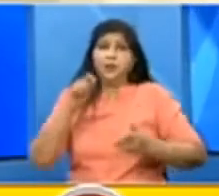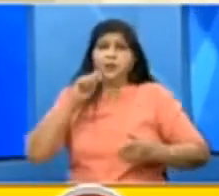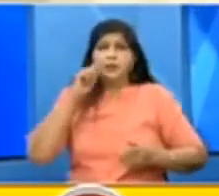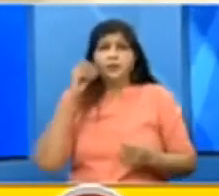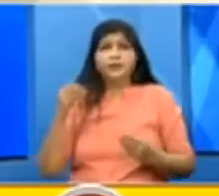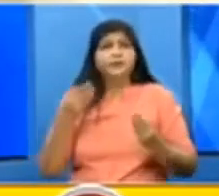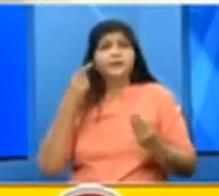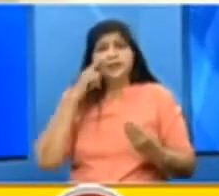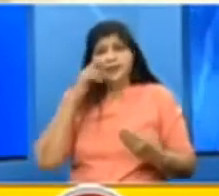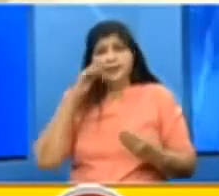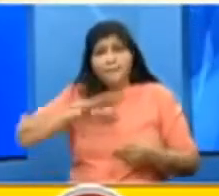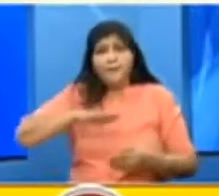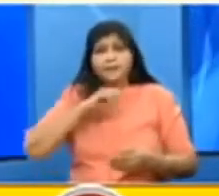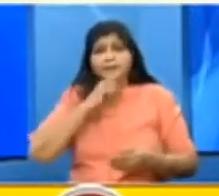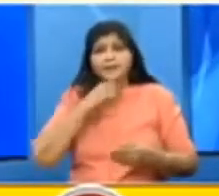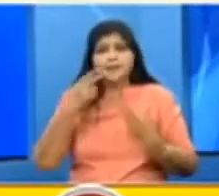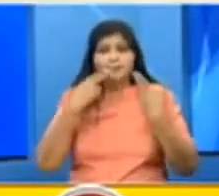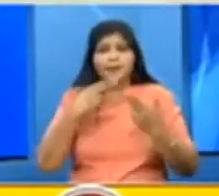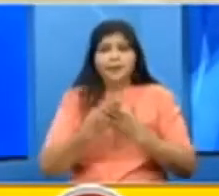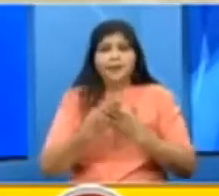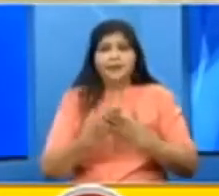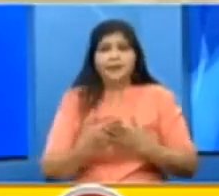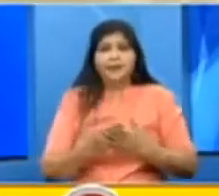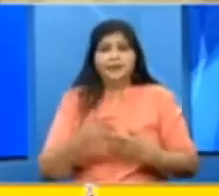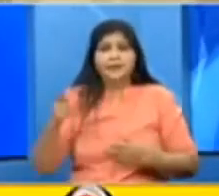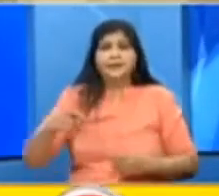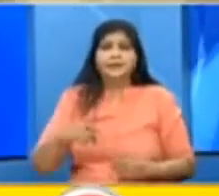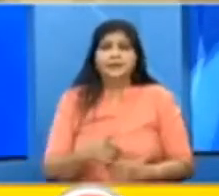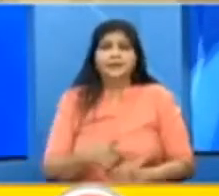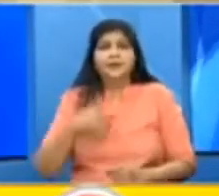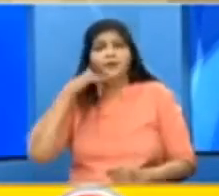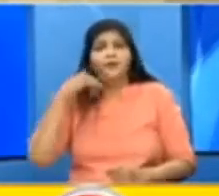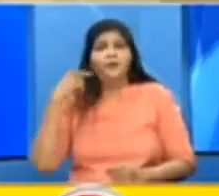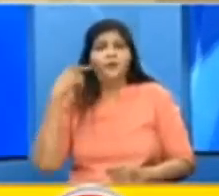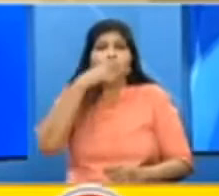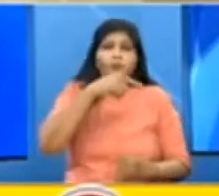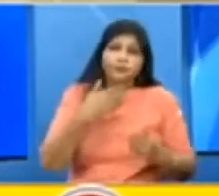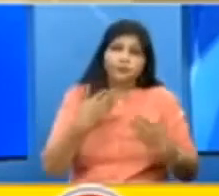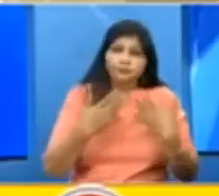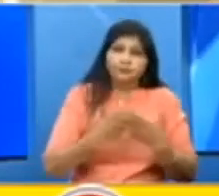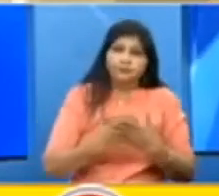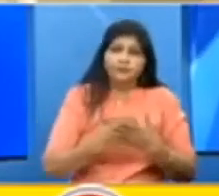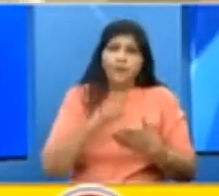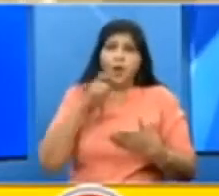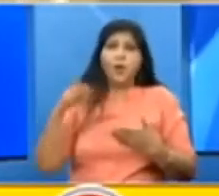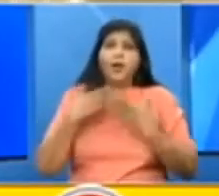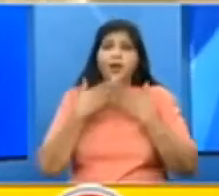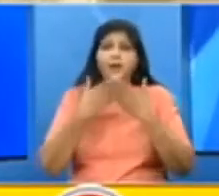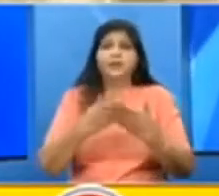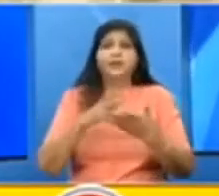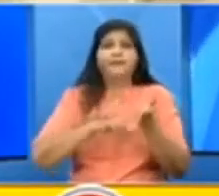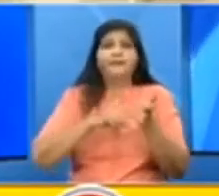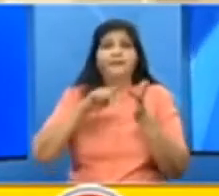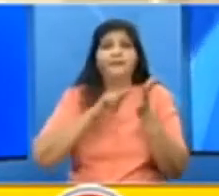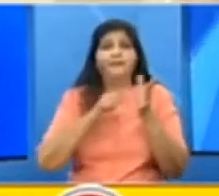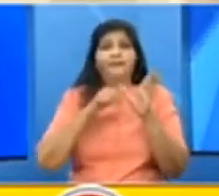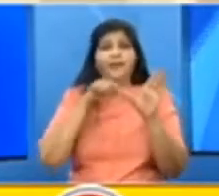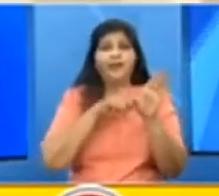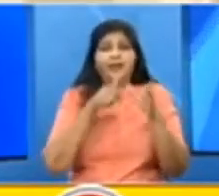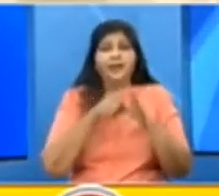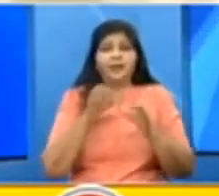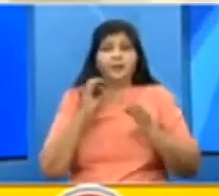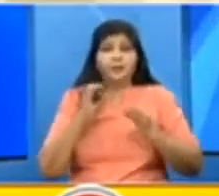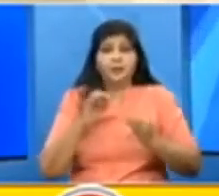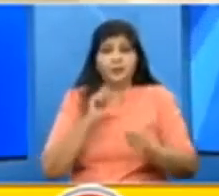करेंगे। हेलो। हेलो सर, नमस्कार। सो विनायक, कॉन्ग्रेचुलेशंस। थैंक यू सर। शाबाश